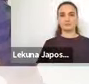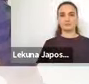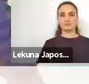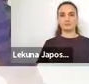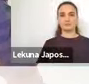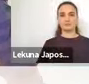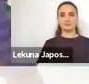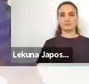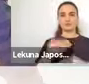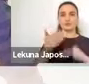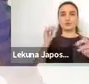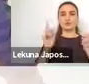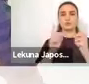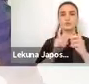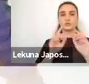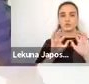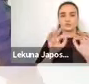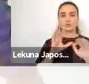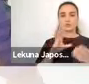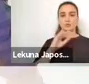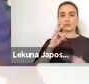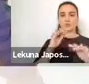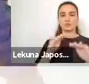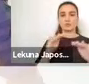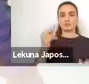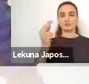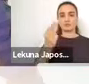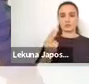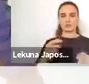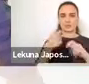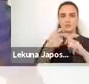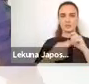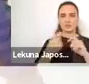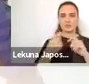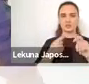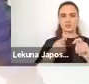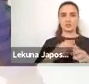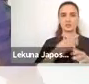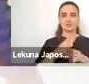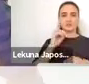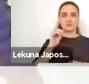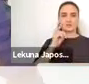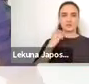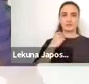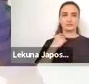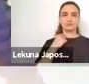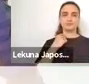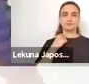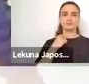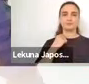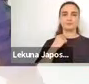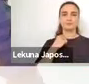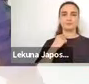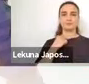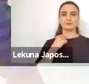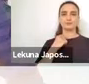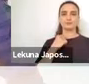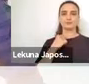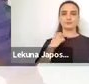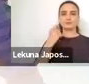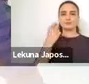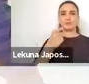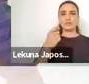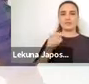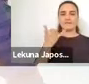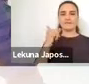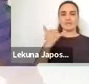რომ როდესაც ბავშვი დაუშვათ ხატავს ბანანს და ბანანი არის მწვანე და პასუხობთ, რომ არა, ბანანი უნდა იყოს ყვითელი,